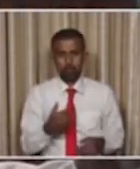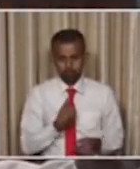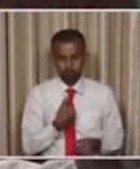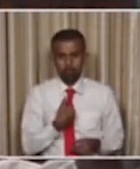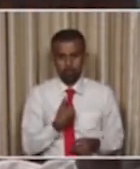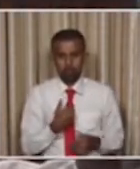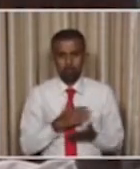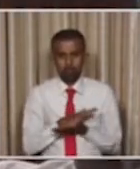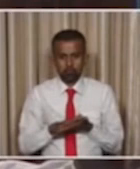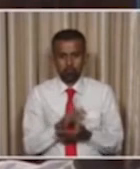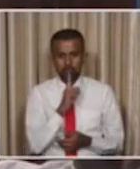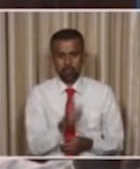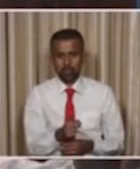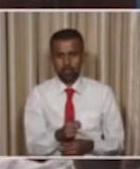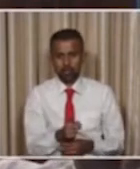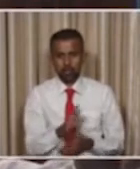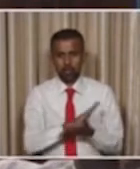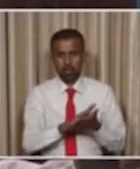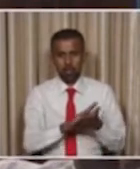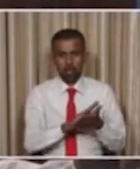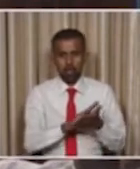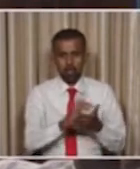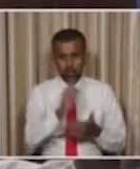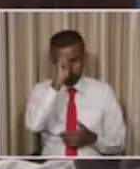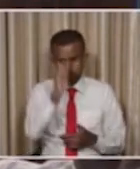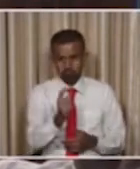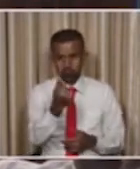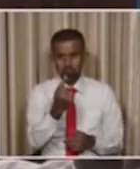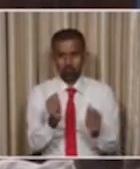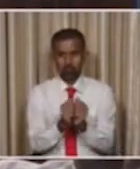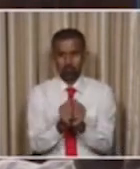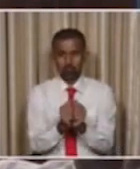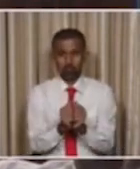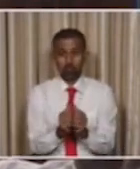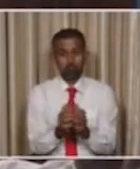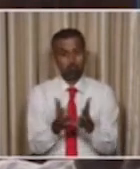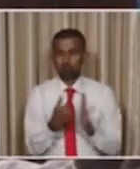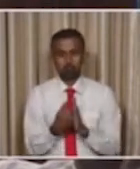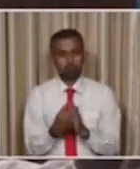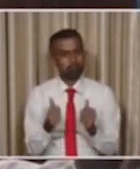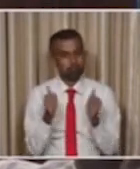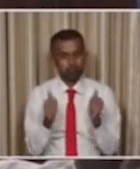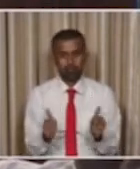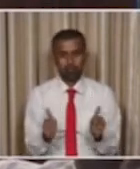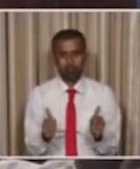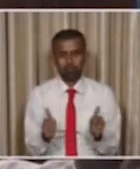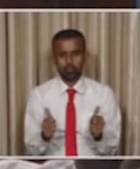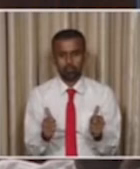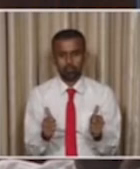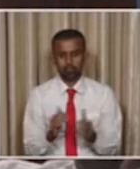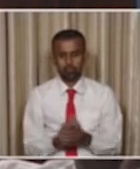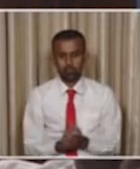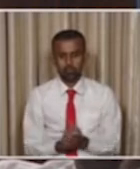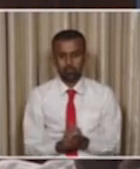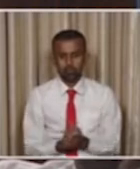ඉතාමත් පැහැදිලිව කියන්න ඕනේ අපි අර්ෂමැතුමා ඒ කරන කාර්යභාරය පිළිබඳ විශාල ගෞරවයක් අපේ තියෙනවා. හැබැයි සේමසිංහ මන්ත්‍රීතුමා මතු කළේ